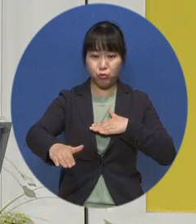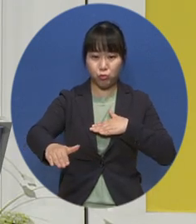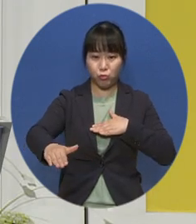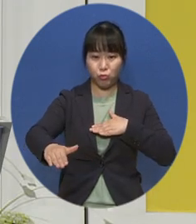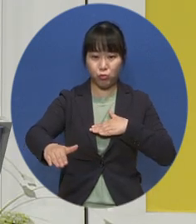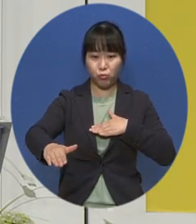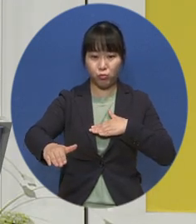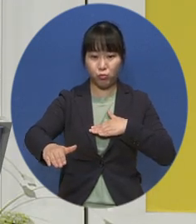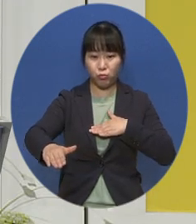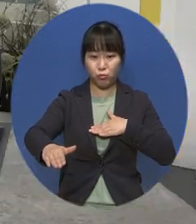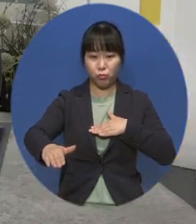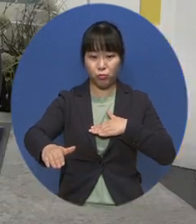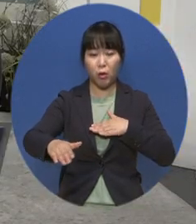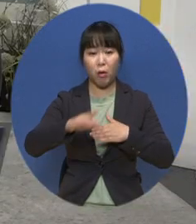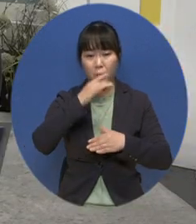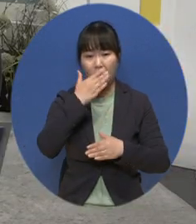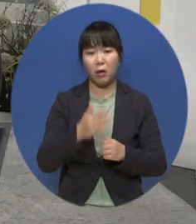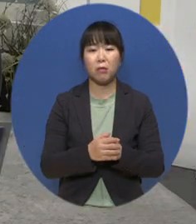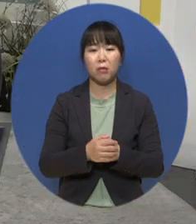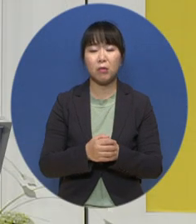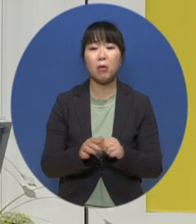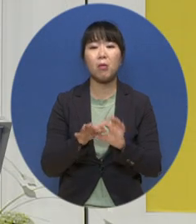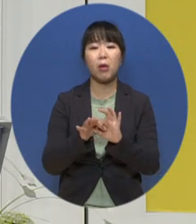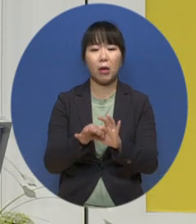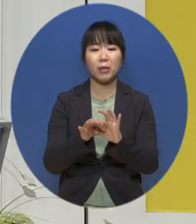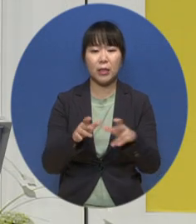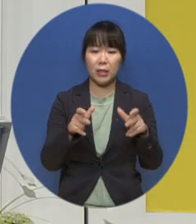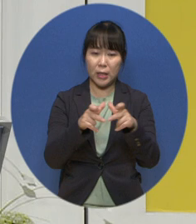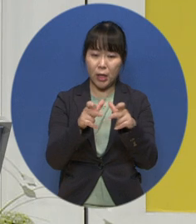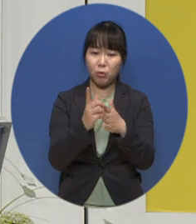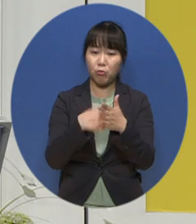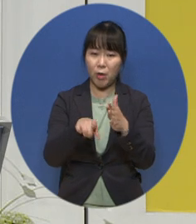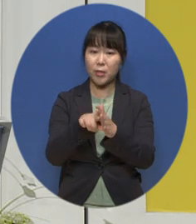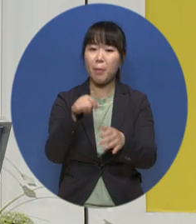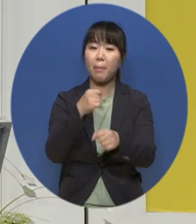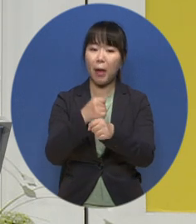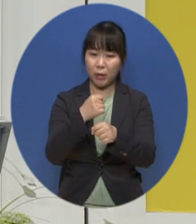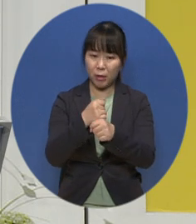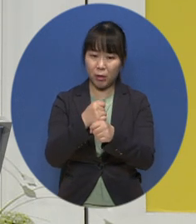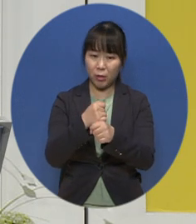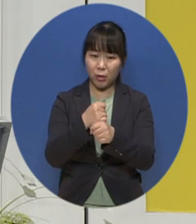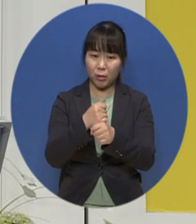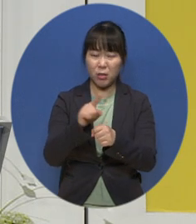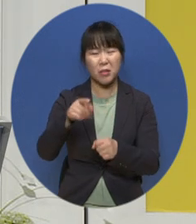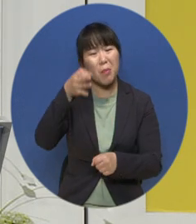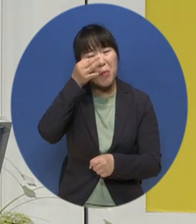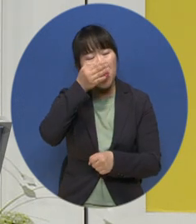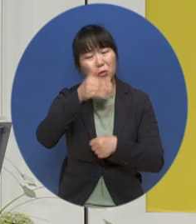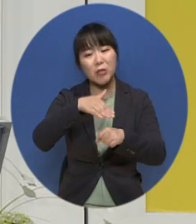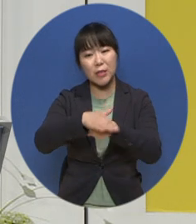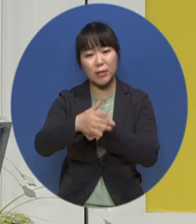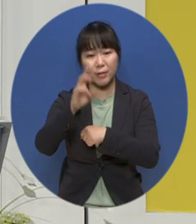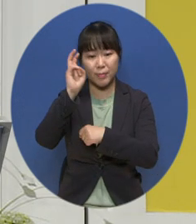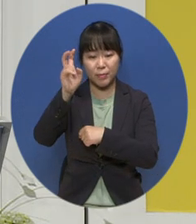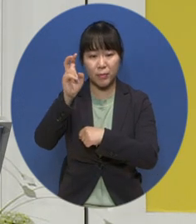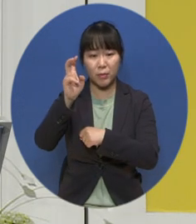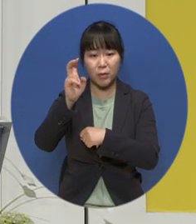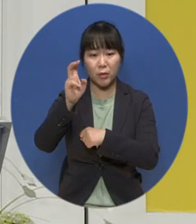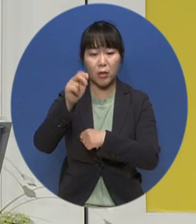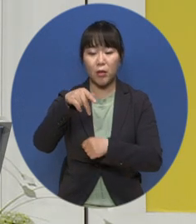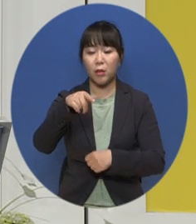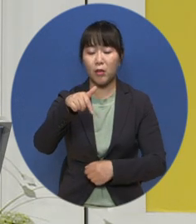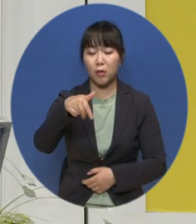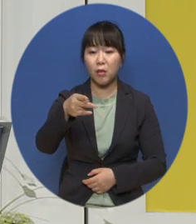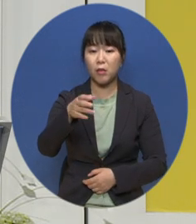했네요 아픔 내면 안돼요 왜 요거를 이제 정말 장애인들을 위해서 만들었다 이 보여주기식 아니냐 그래 경전철을